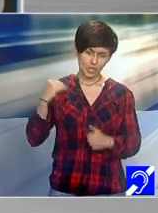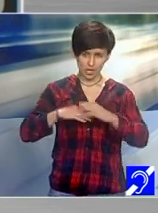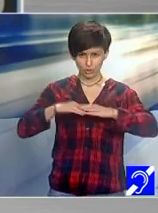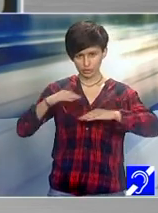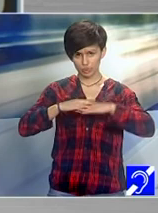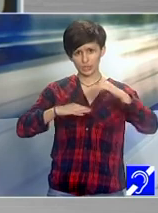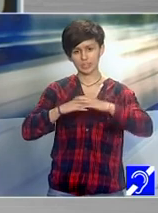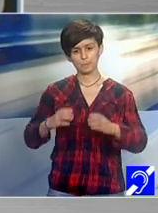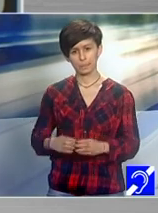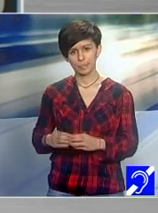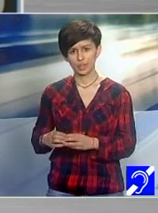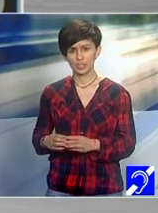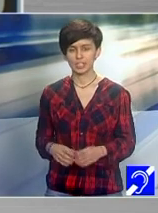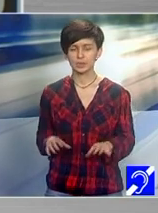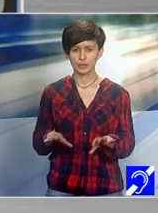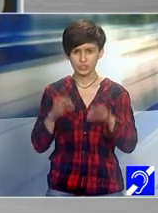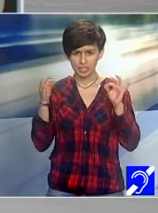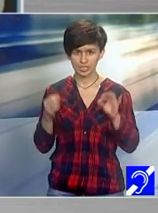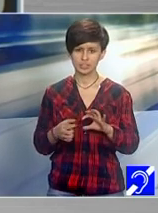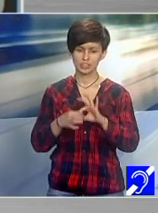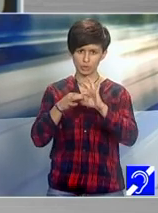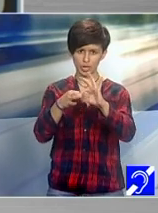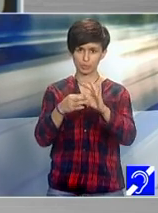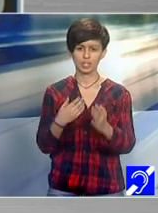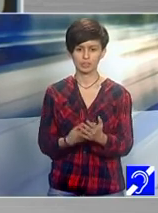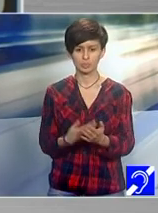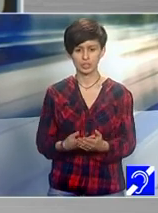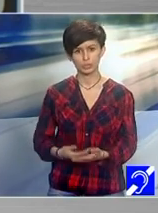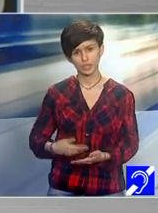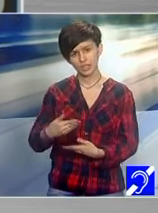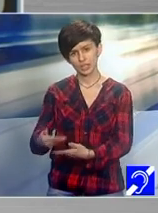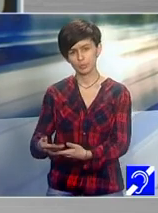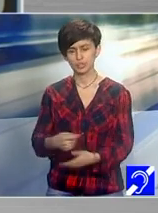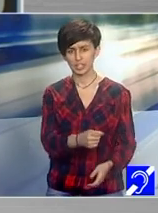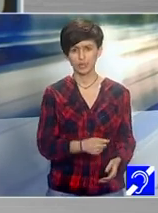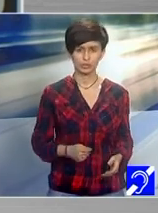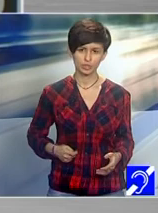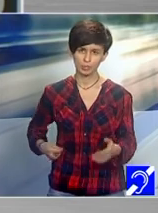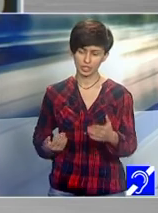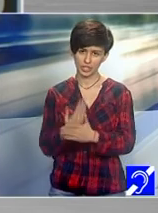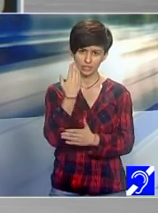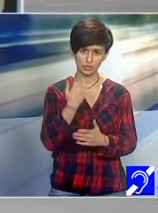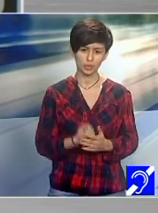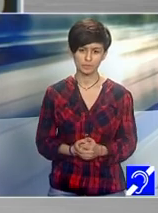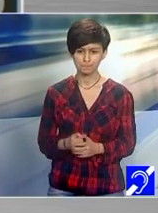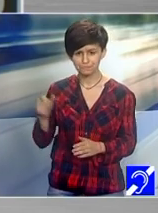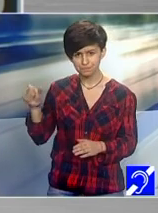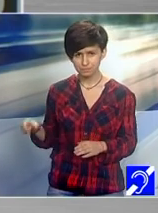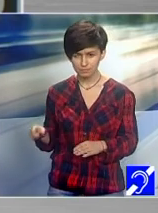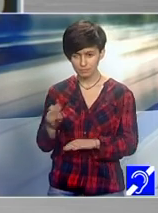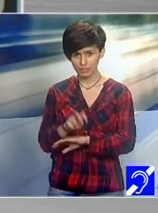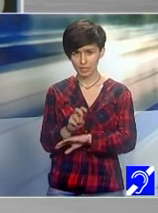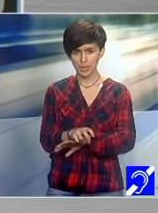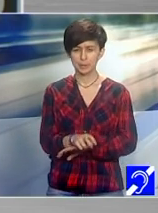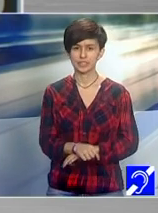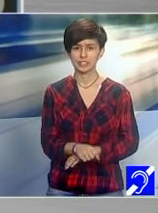echipă și a găsit colaboratori pentru depunerea unui nou proiect. Deci vreau să vă spun că participarea la aceste